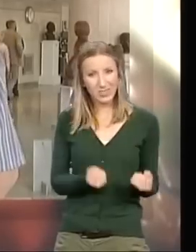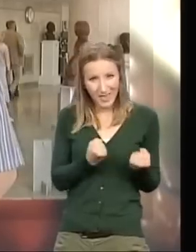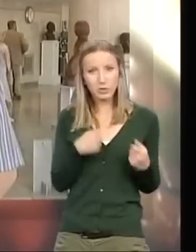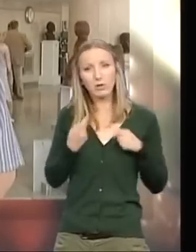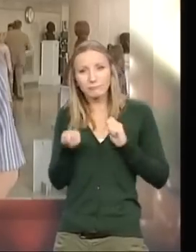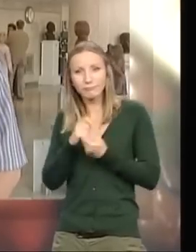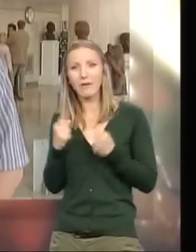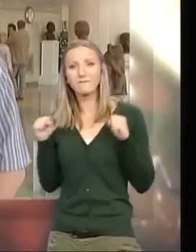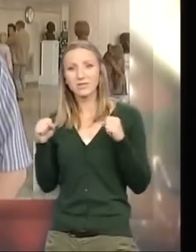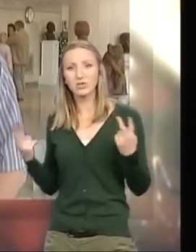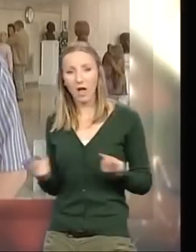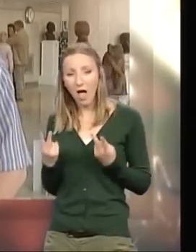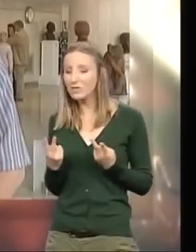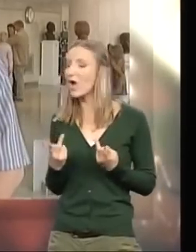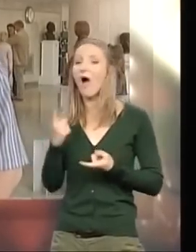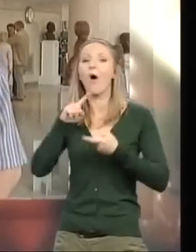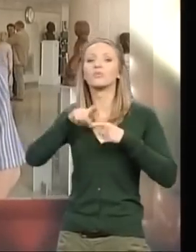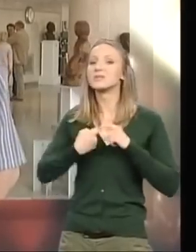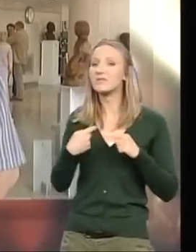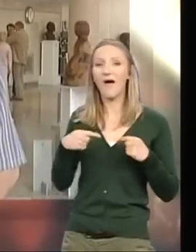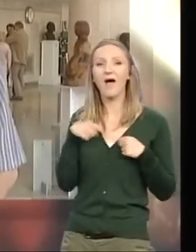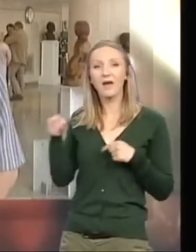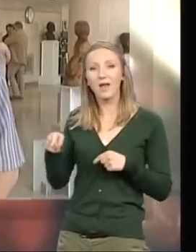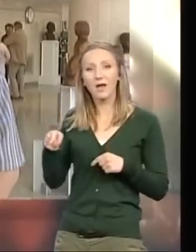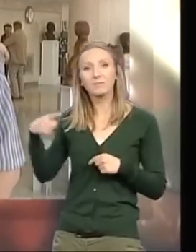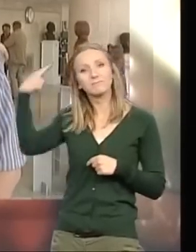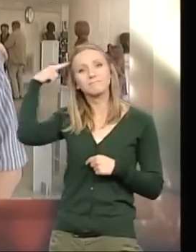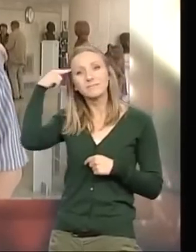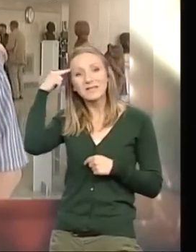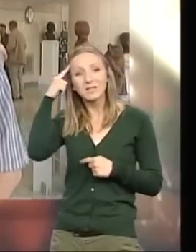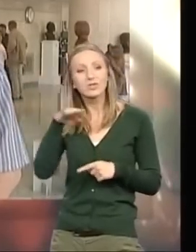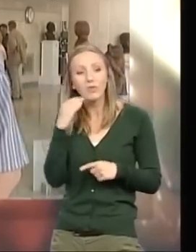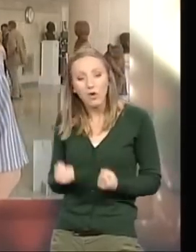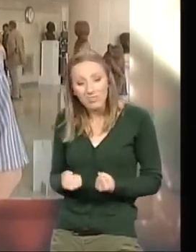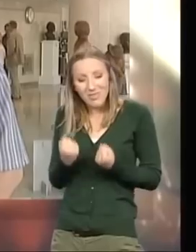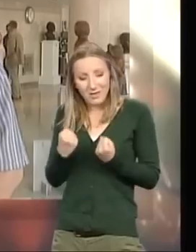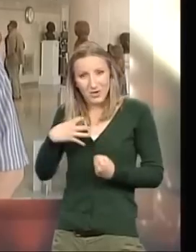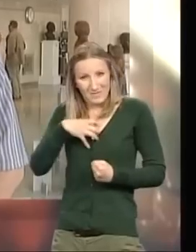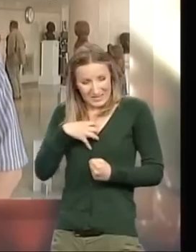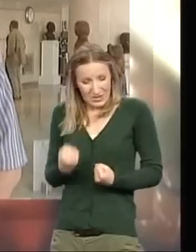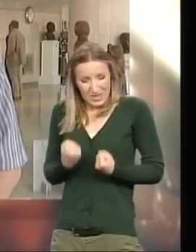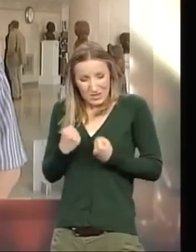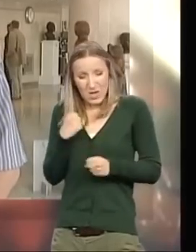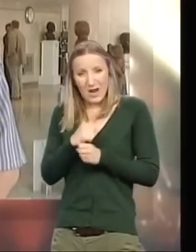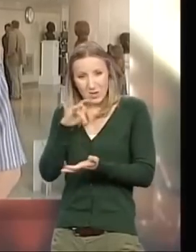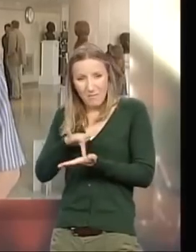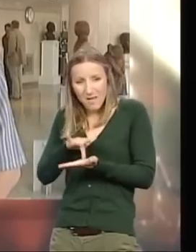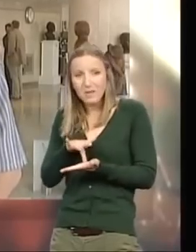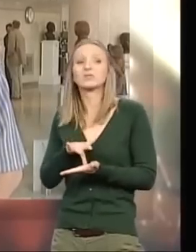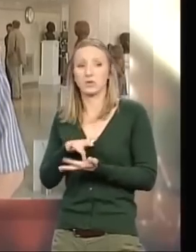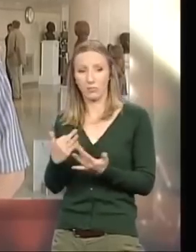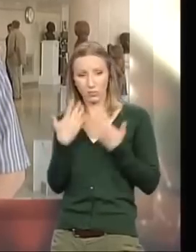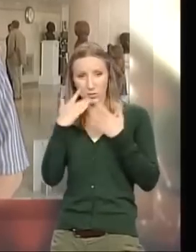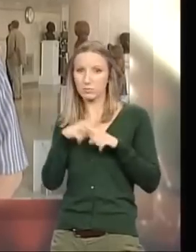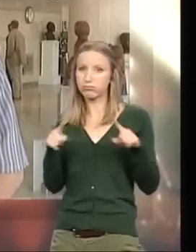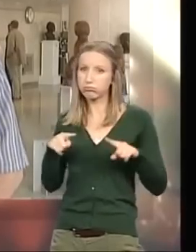fizički lakše, faktički je ispalo da sam otišao na psihički mnogo teže radno mesto, koje je uticalo da, pod silnim